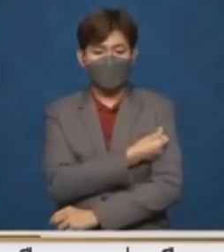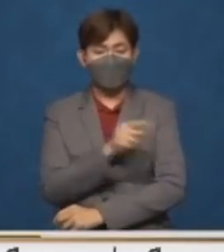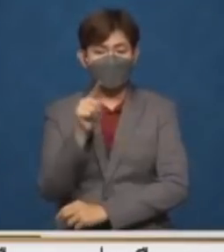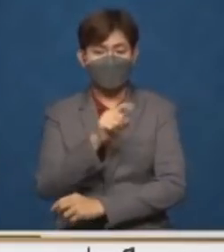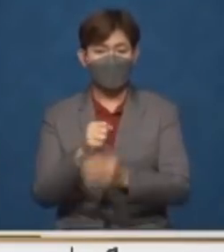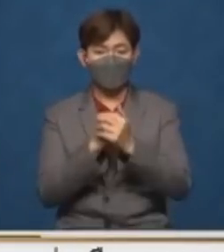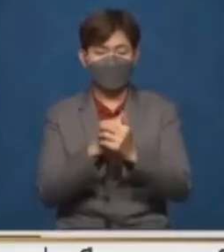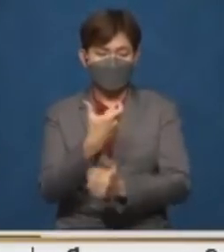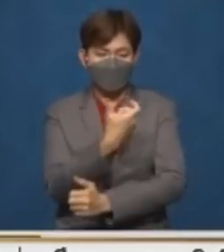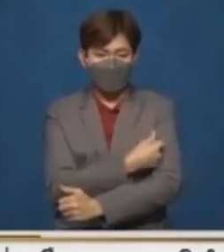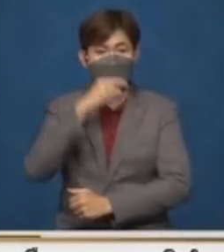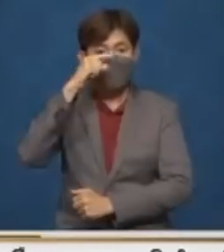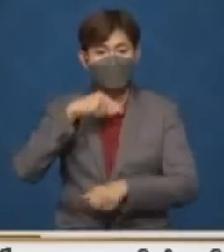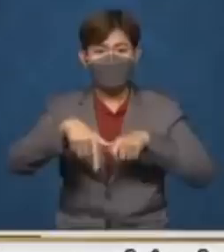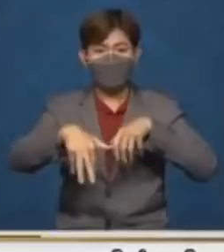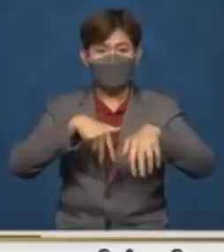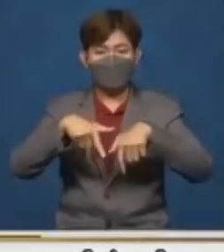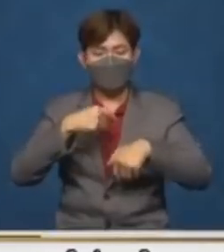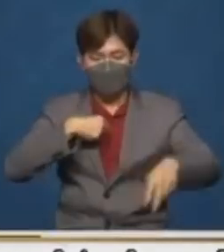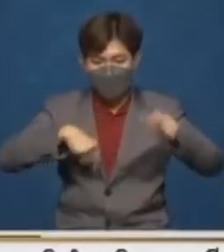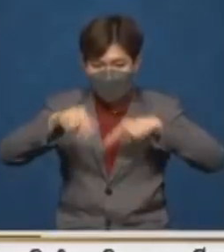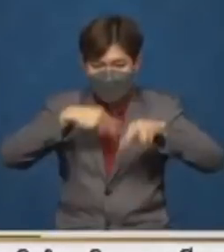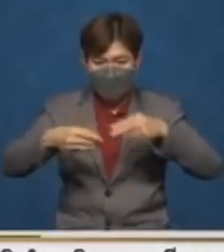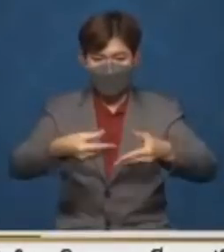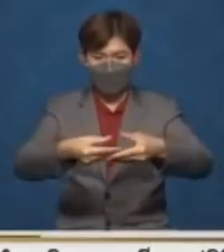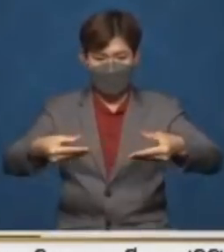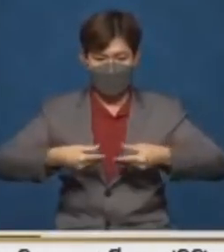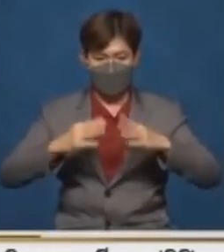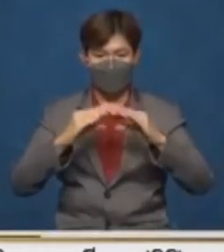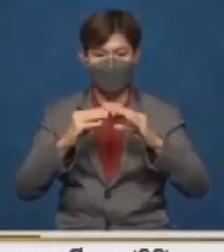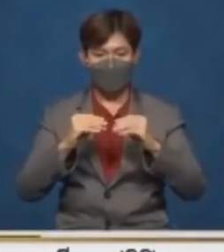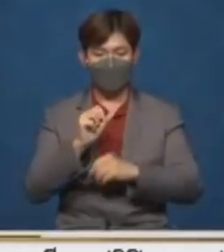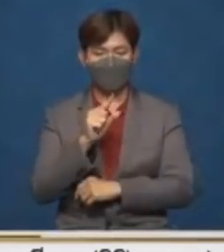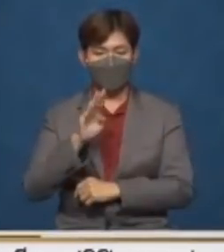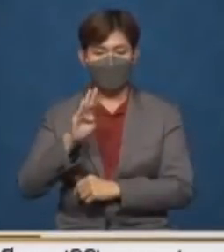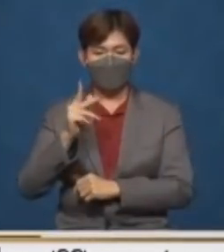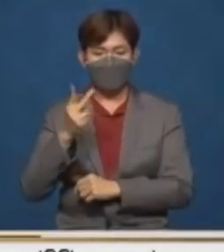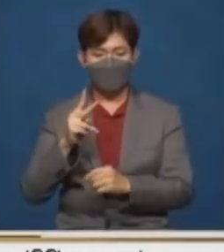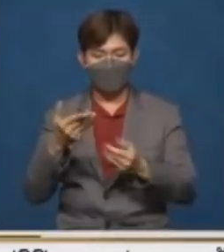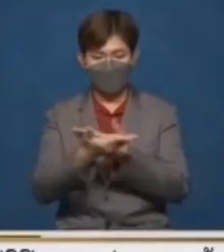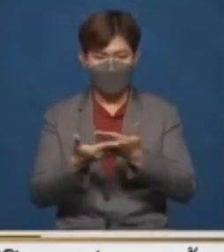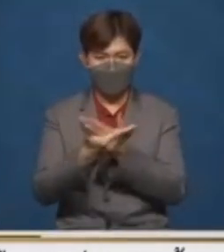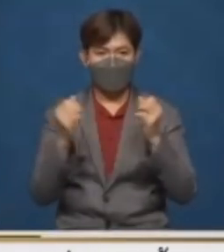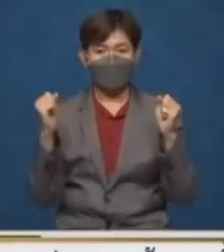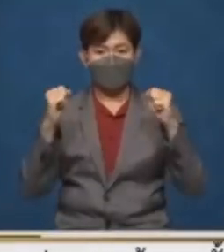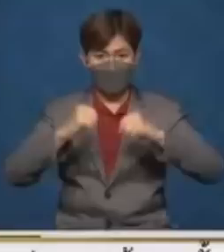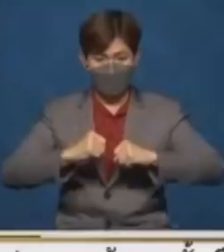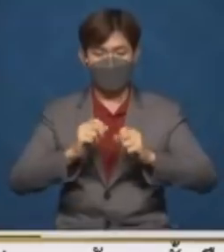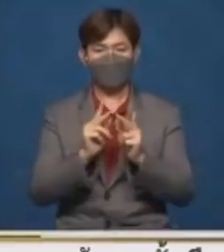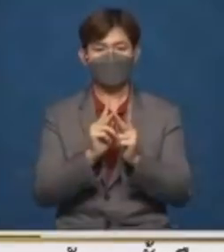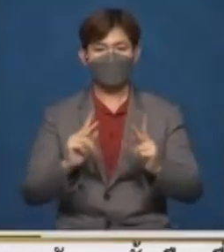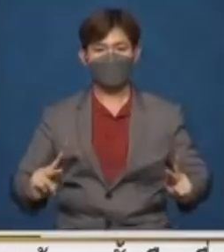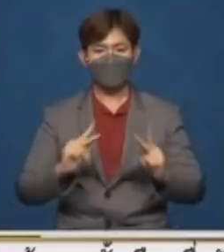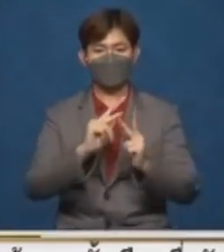ผมได้ตัวสอบรายงานการประชุม สอบค. มติขนาดราบมุตีและเรื่องที่กระทรวงสาธาสุ